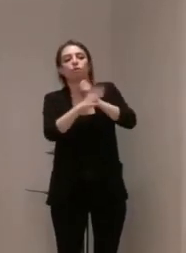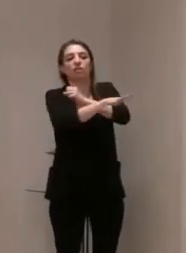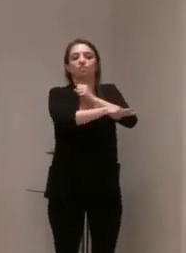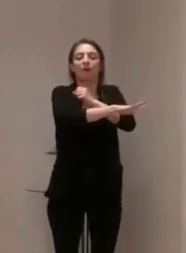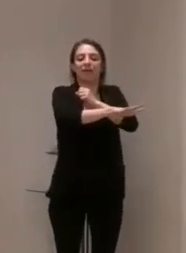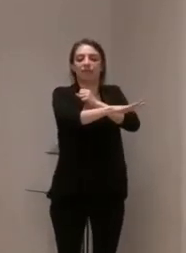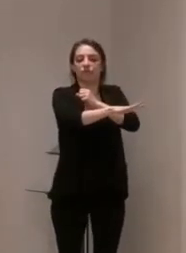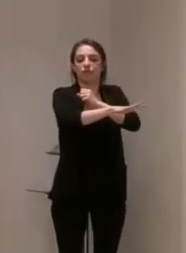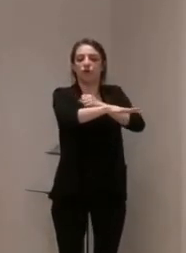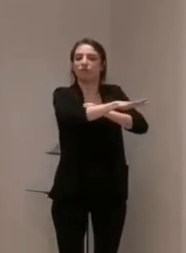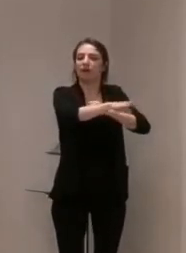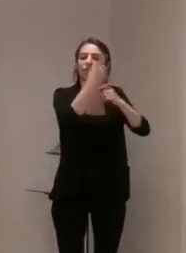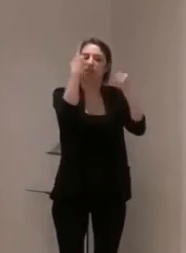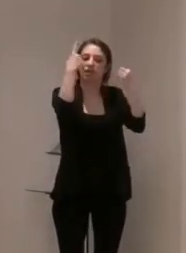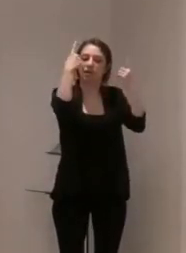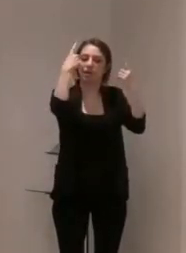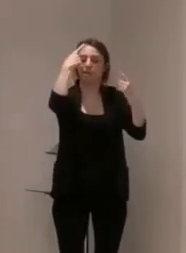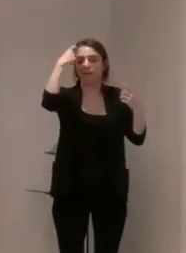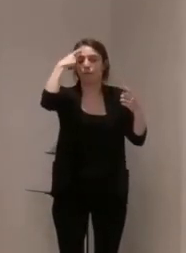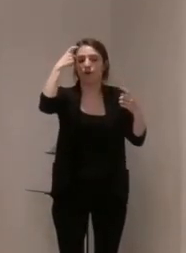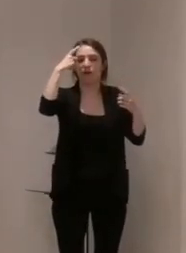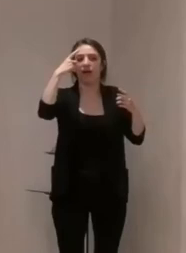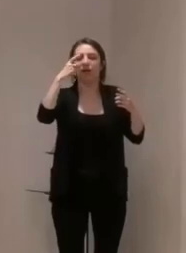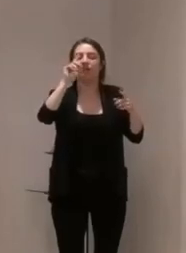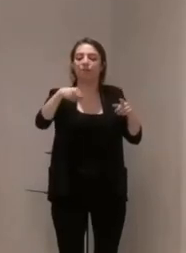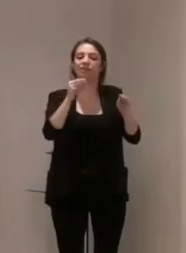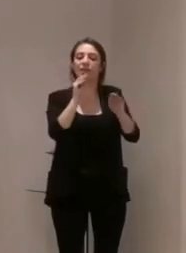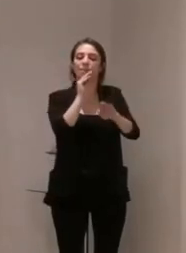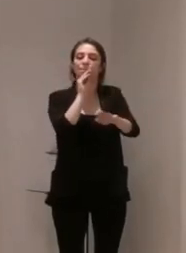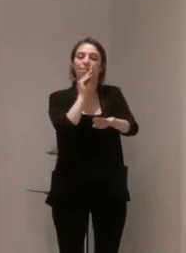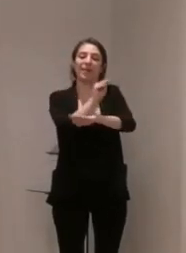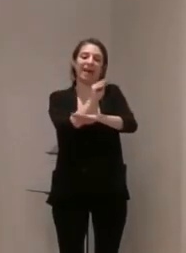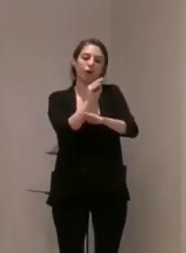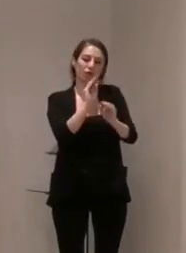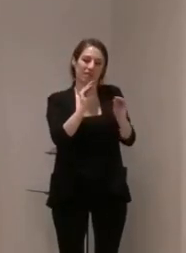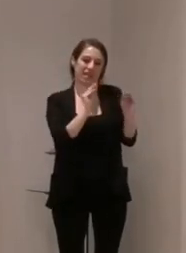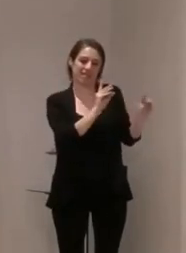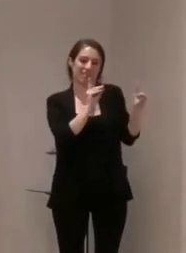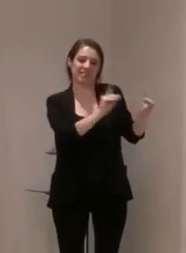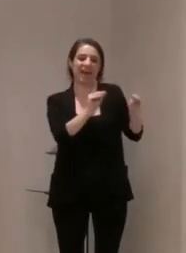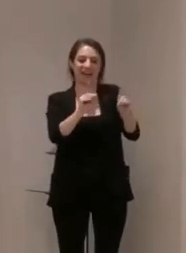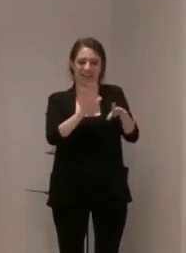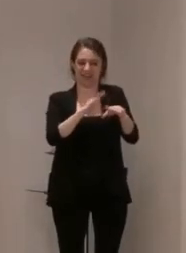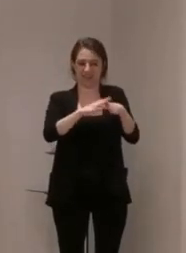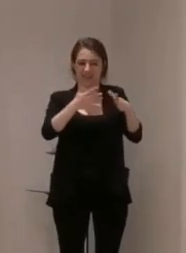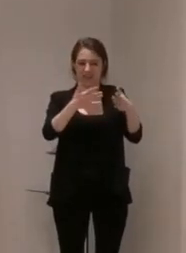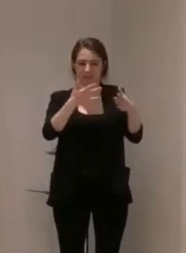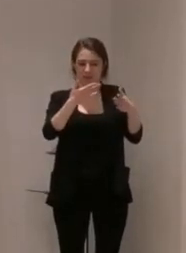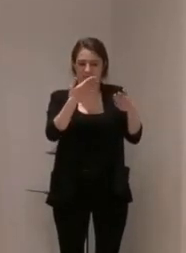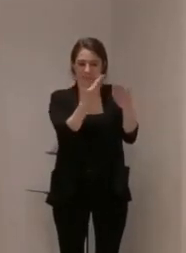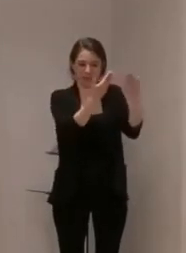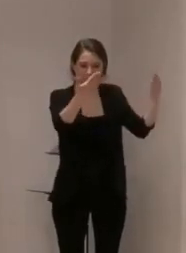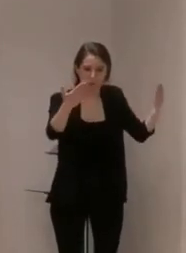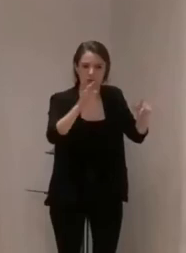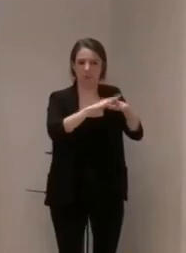és pedagògic. I per tant, doncs, jo penso que és una eina imprescindible en aquest sentit, sobretot de futur, de